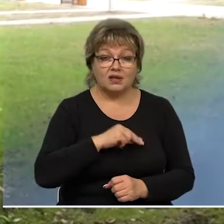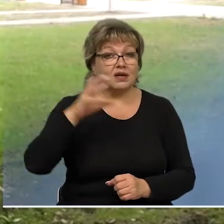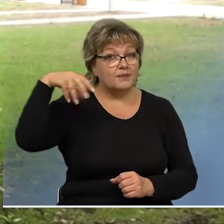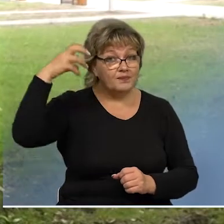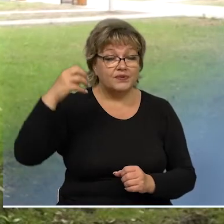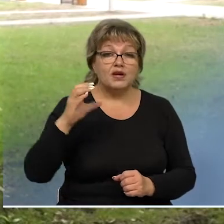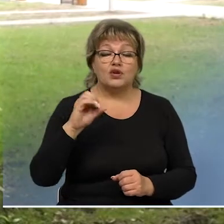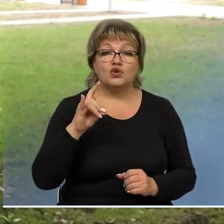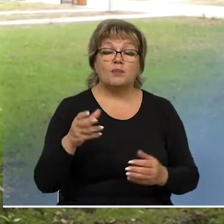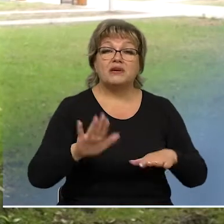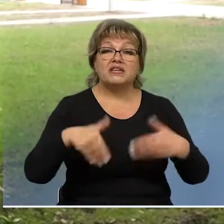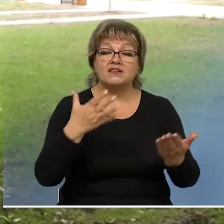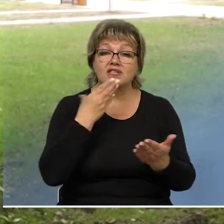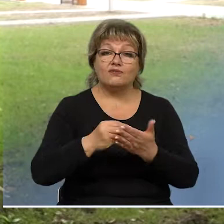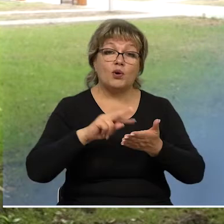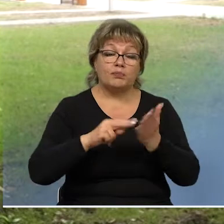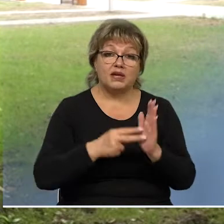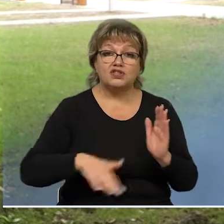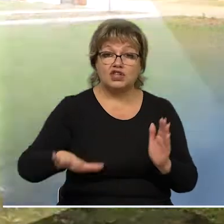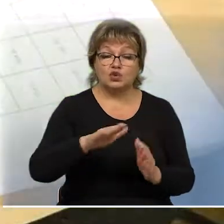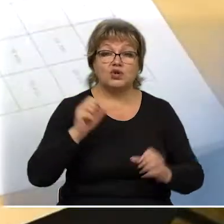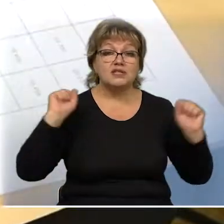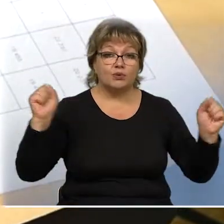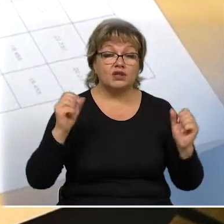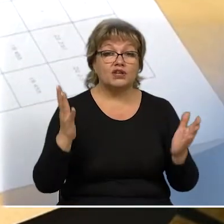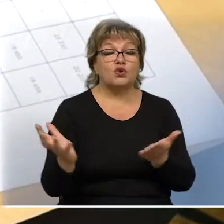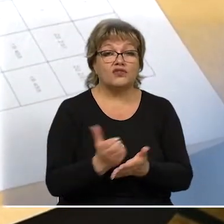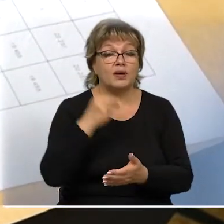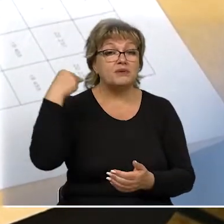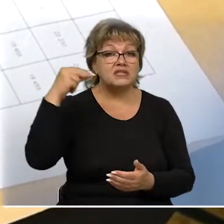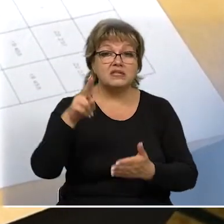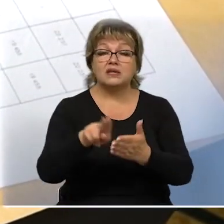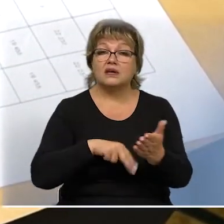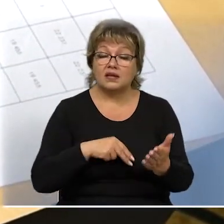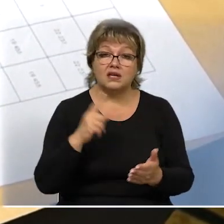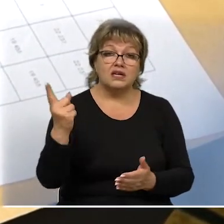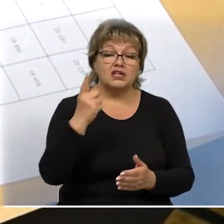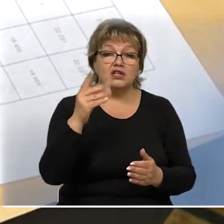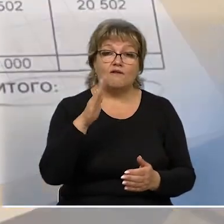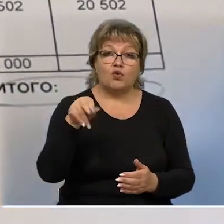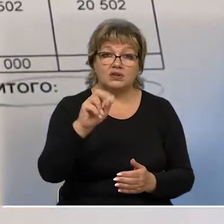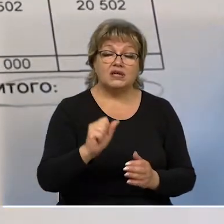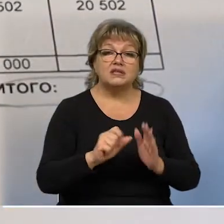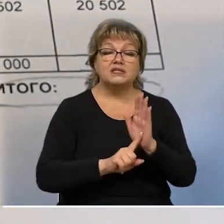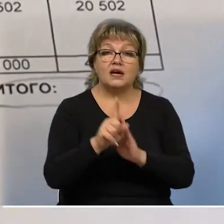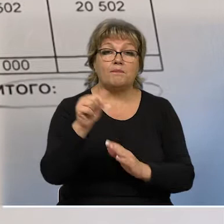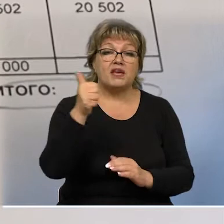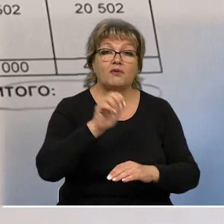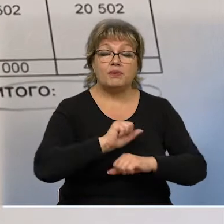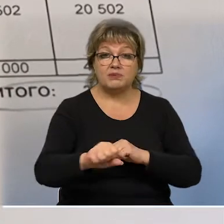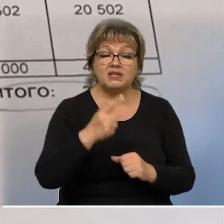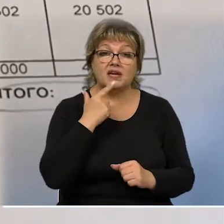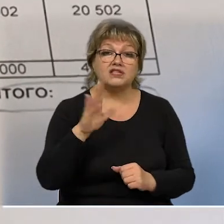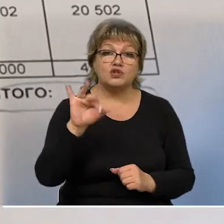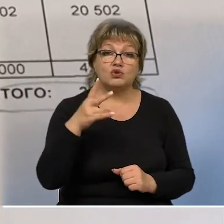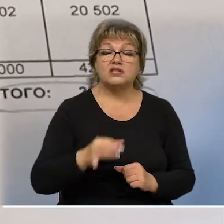казачьего общества красносулинский your предоставили свой проект территория спорта который выиграл президентский грант единого фонда 100 в